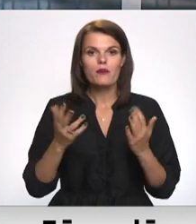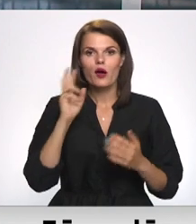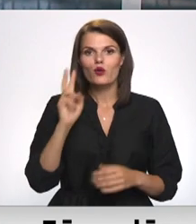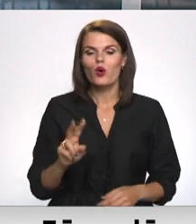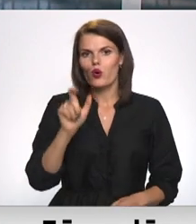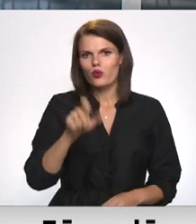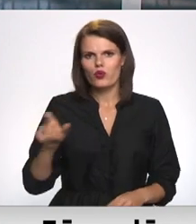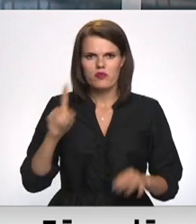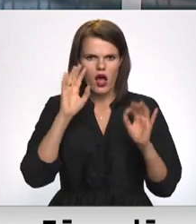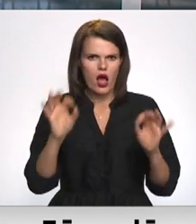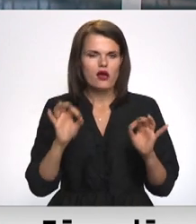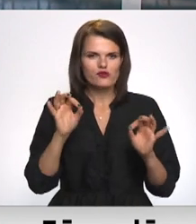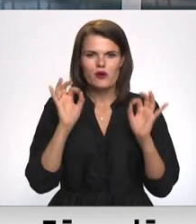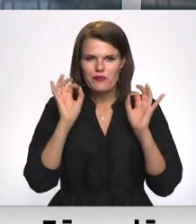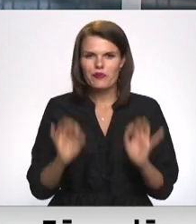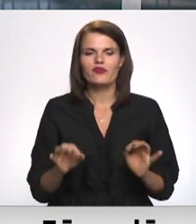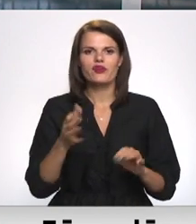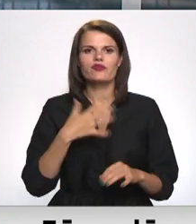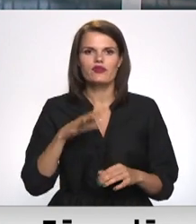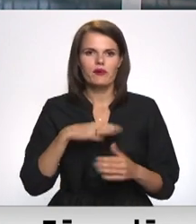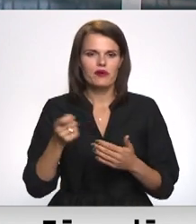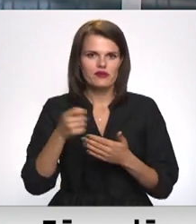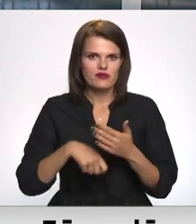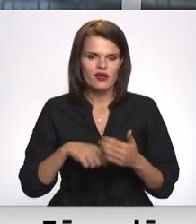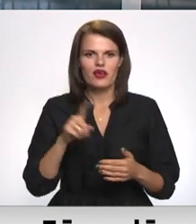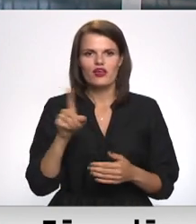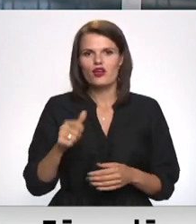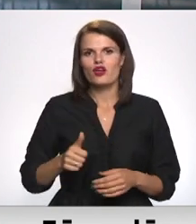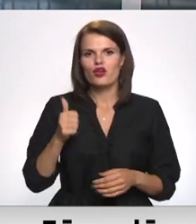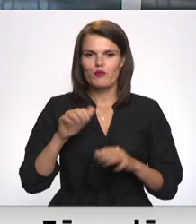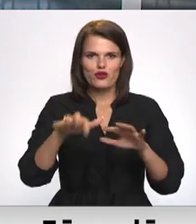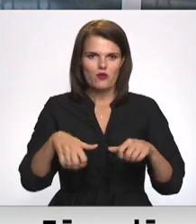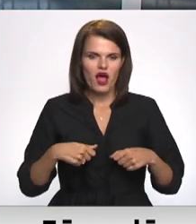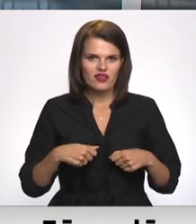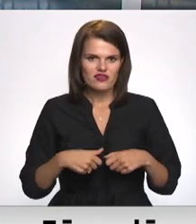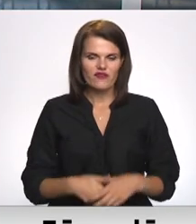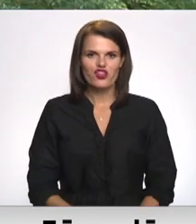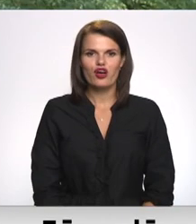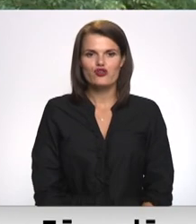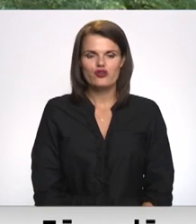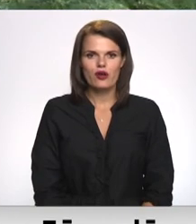jūrmalnieki pauž aizdomas, ka patiesais iemesls iespējams ir īpašuma atsavināšana.